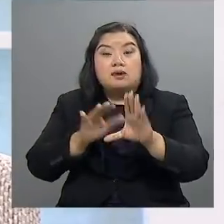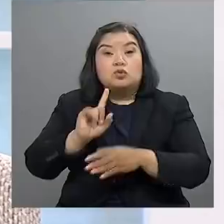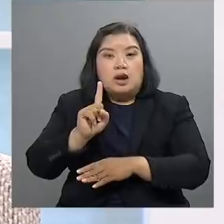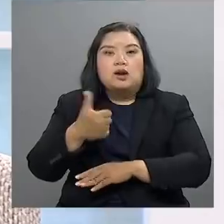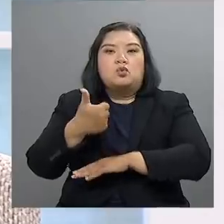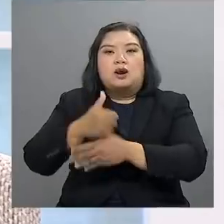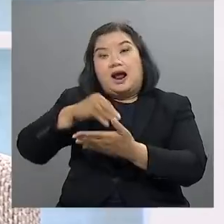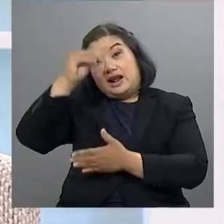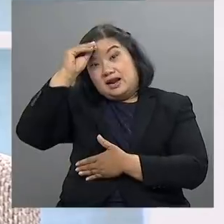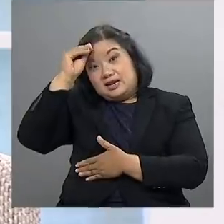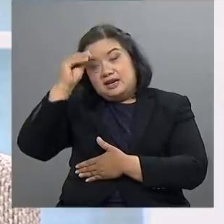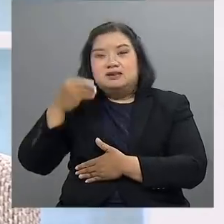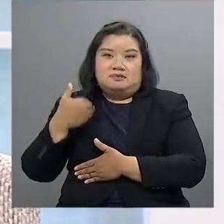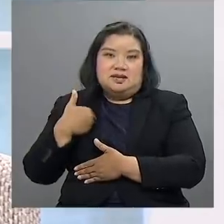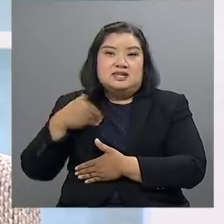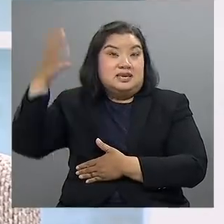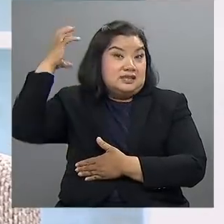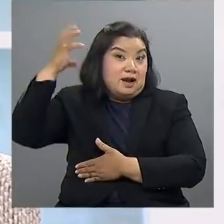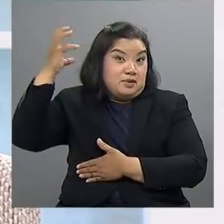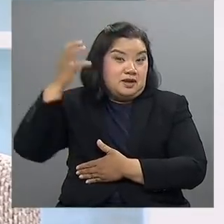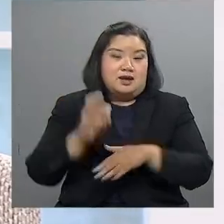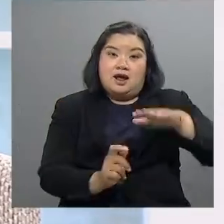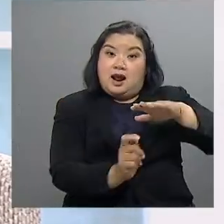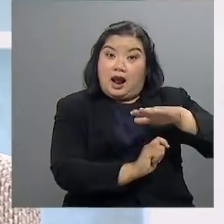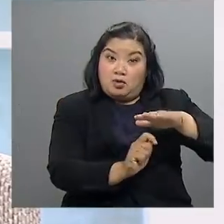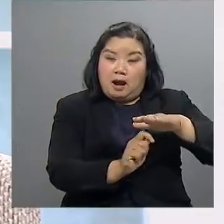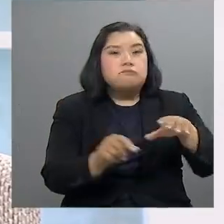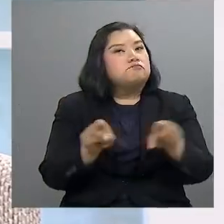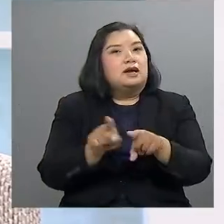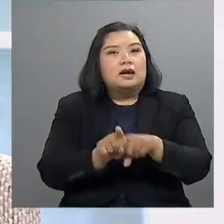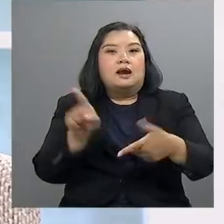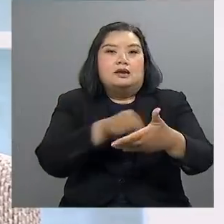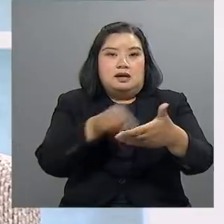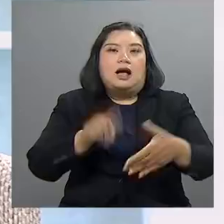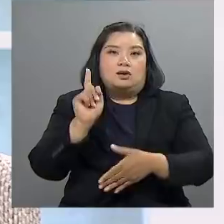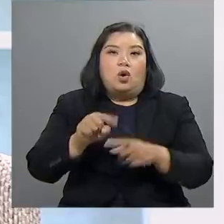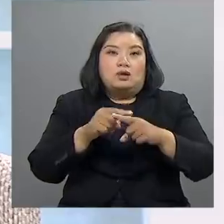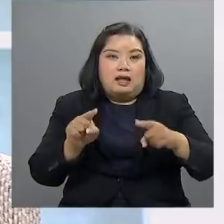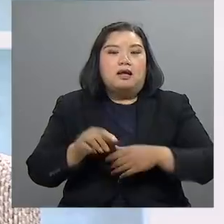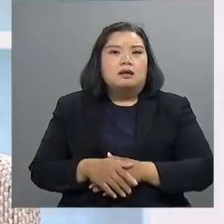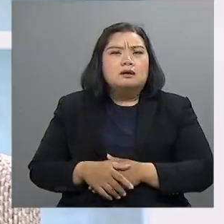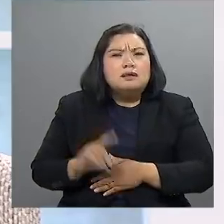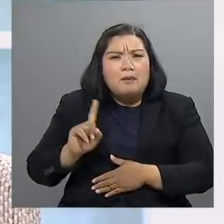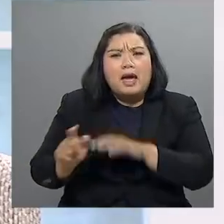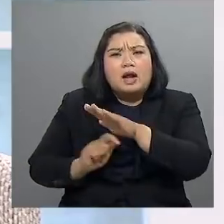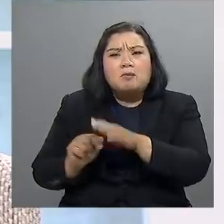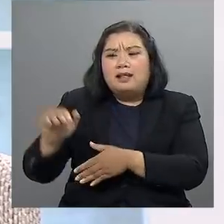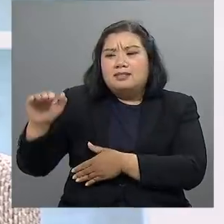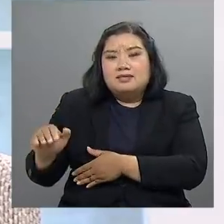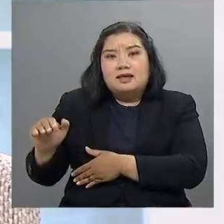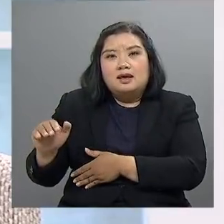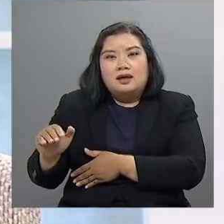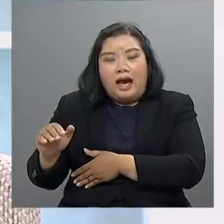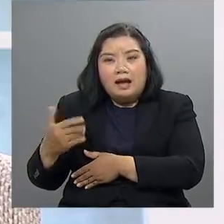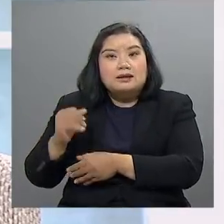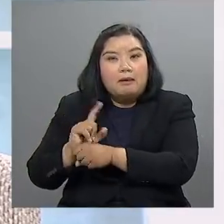คือน้องๆระดับชั้นอนุบาลเนี่ยก็ต้องมาเลือกตั้งด้วยแต่ด้วยความสูงของน้องเนี่ยขึ้นไม่ถึงตู้ที่จะหย่อนบัตรหรือว่าคูห